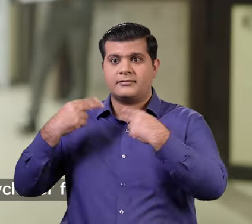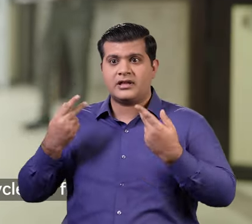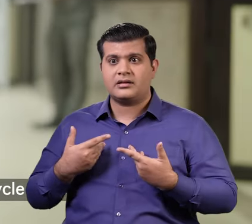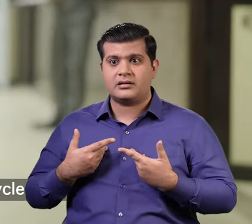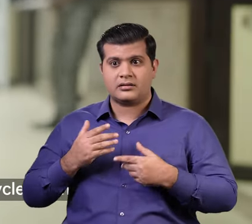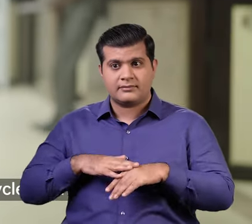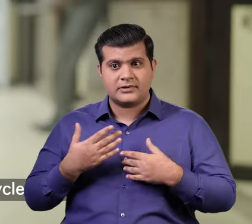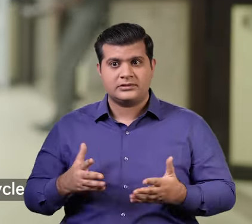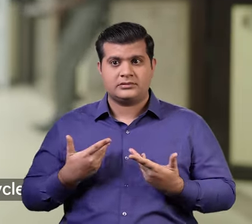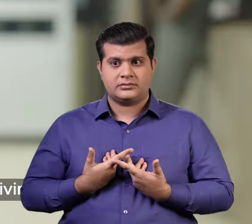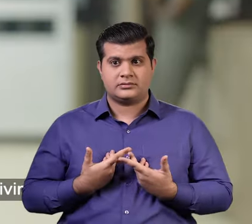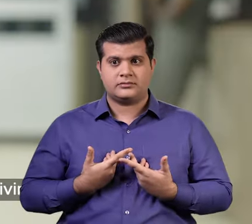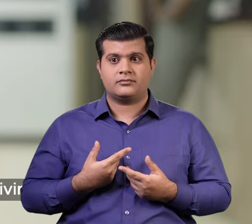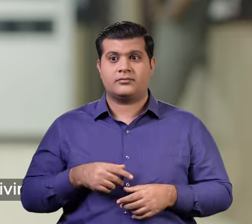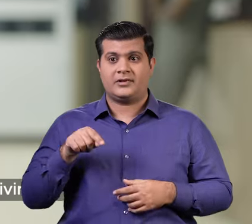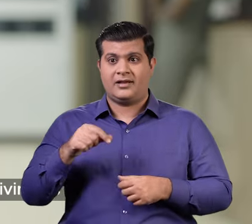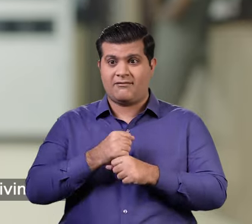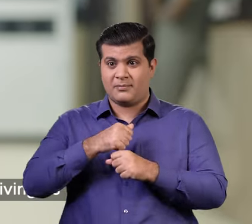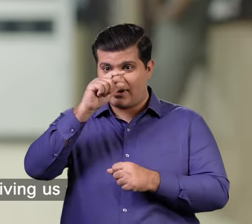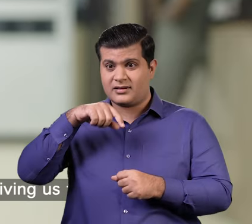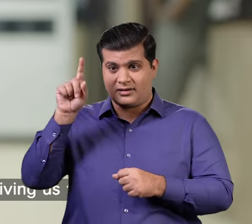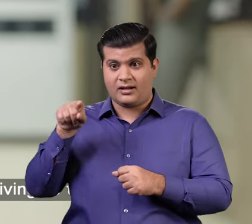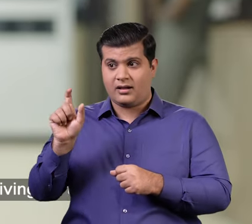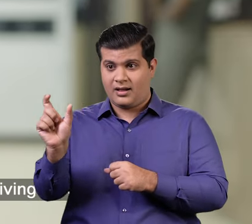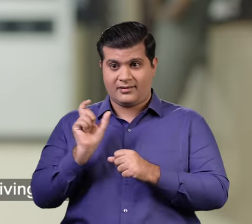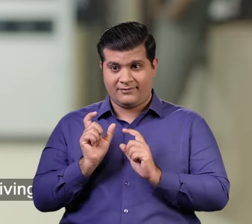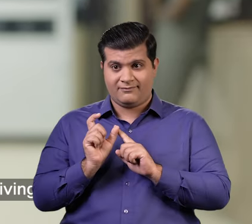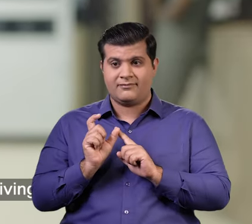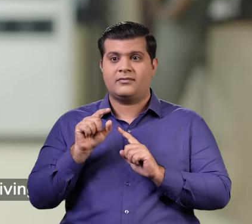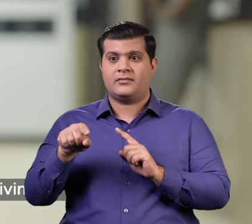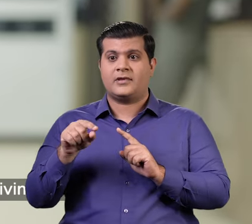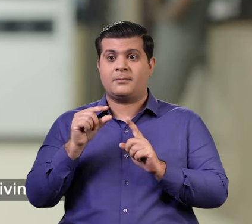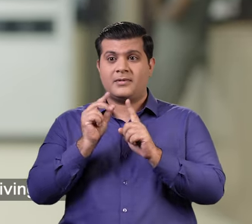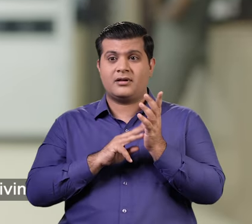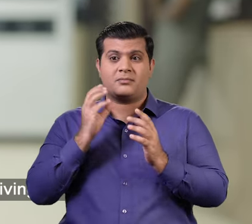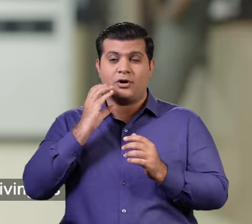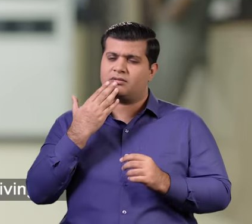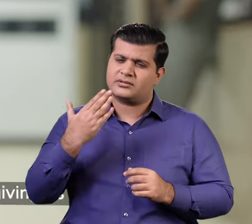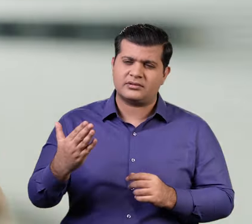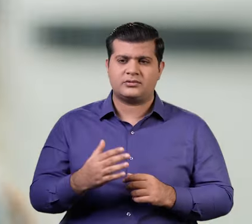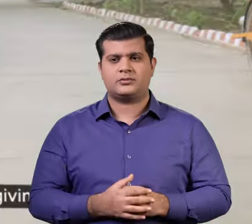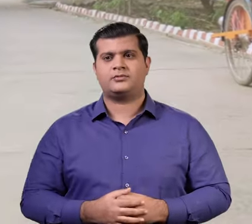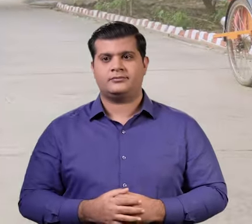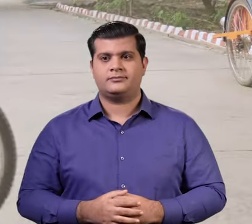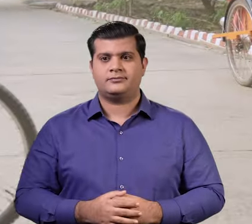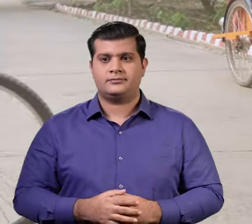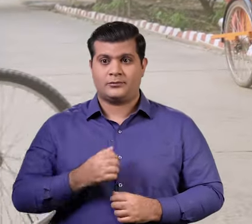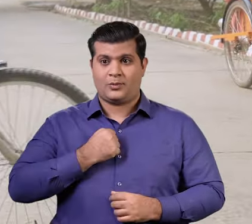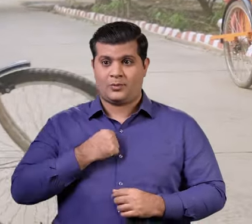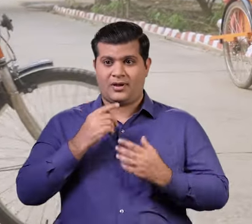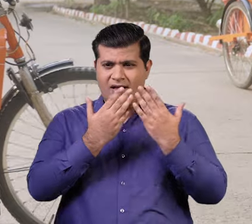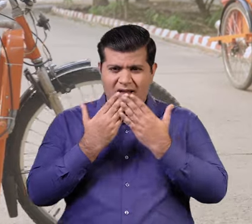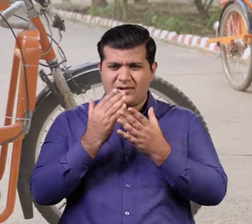ट्राइसाइकिल मुफ्त दी जाएगी। ये पहचान देने के लिए भारत सरकार और मोदी जी का धन्यवाद।